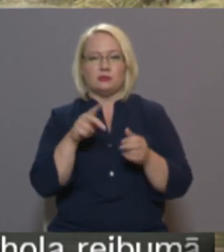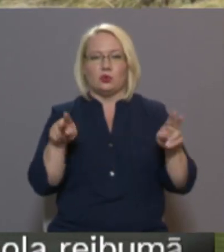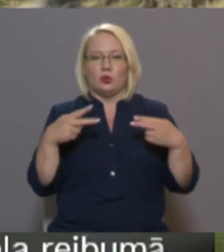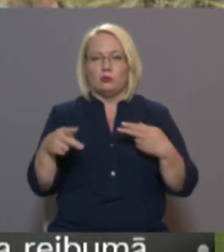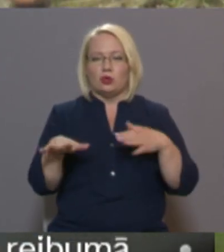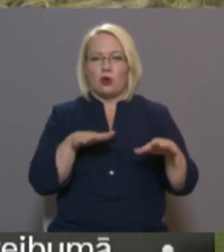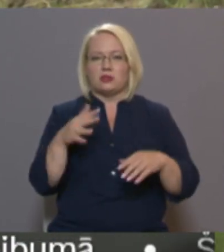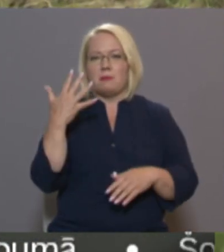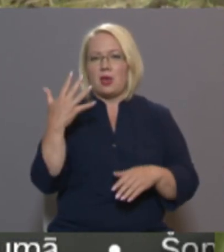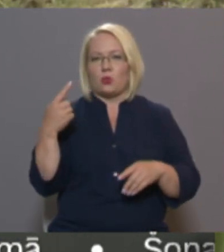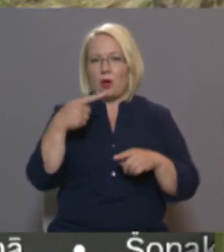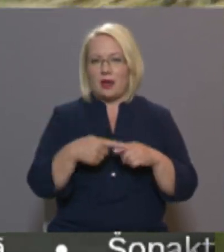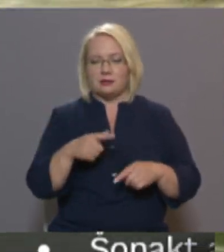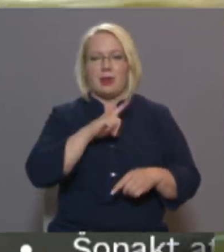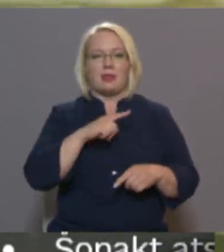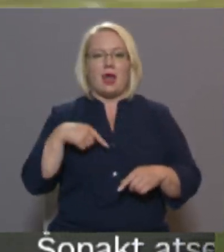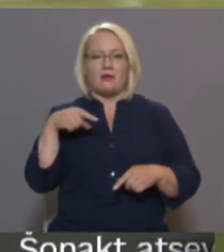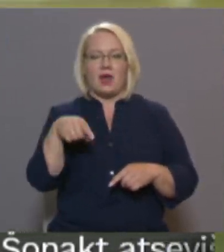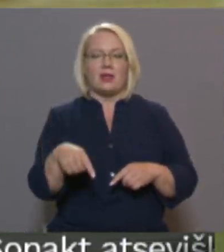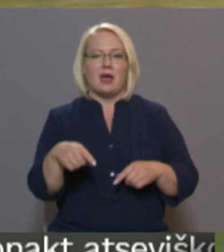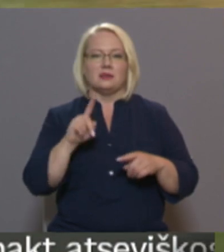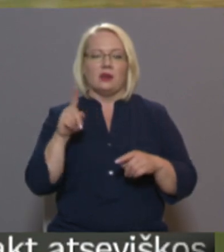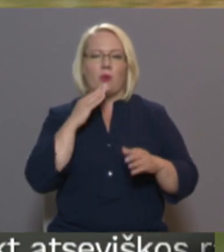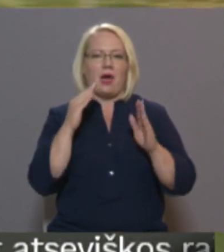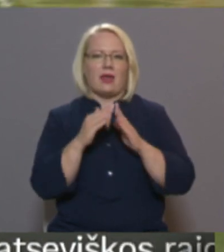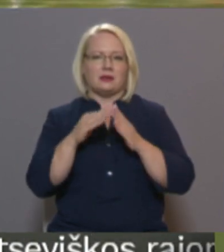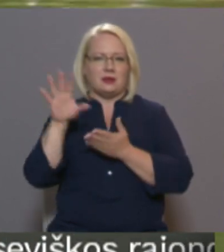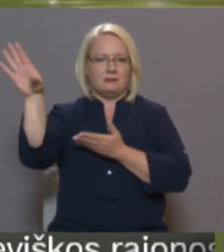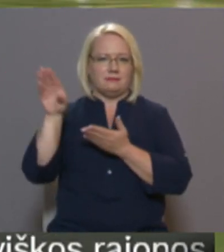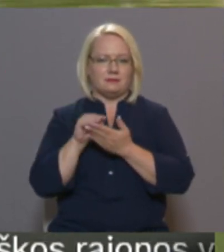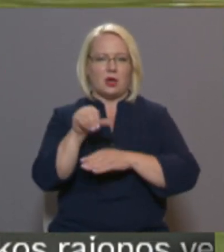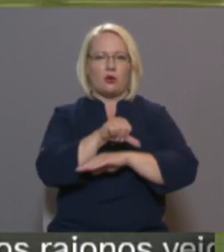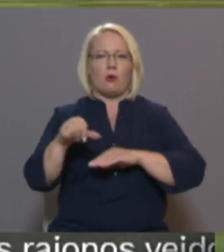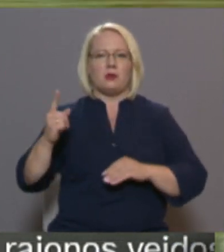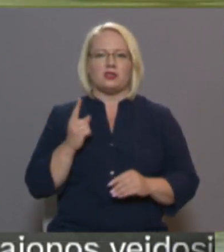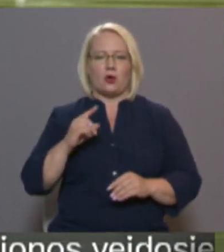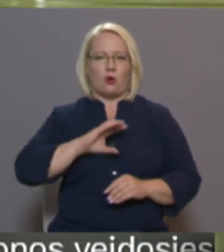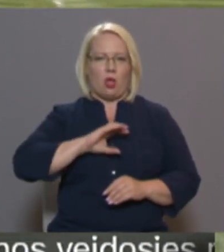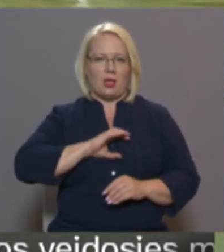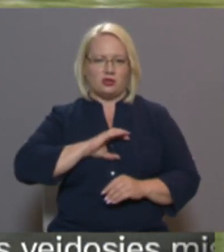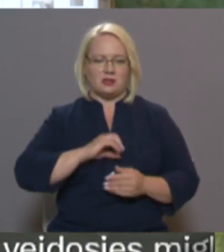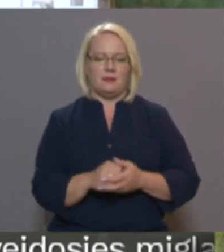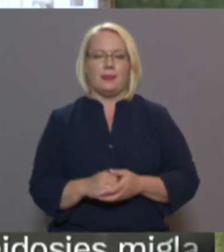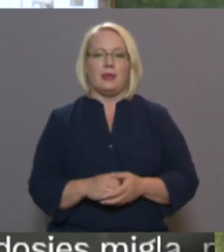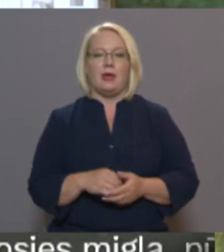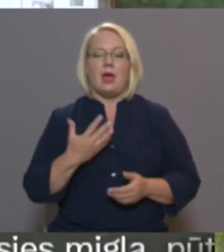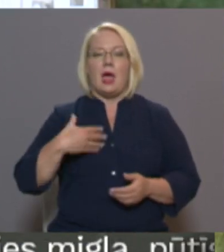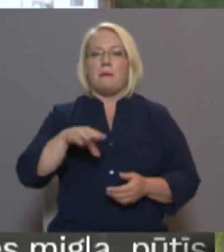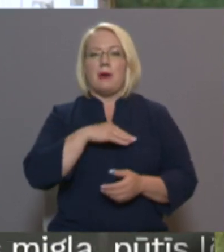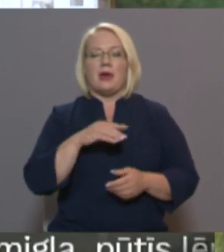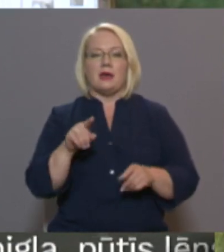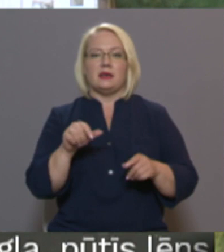jau 5. Reizi, bet Latvijā tās ienākušas no Rēzeknes robežsargu koledžas. Un tā kā mēs paši esam